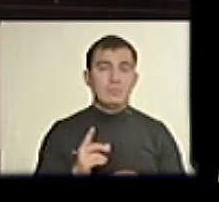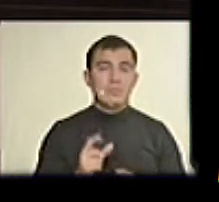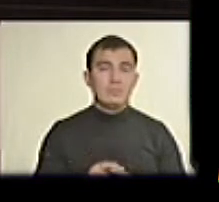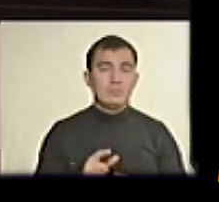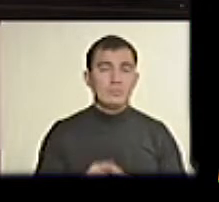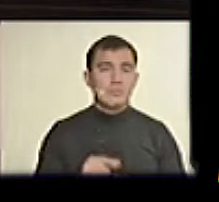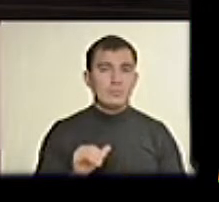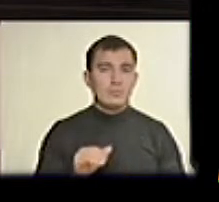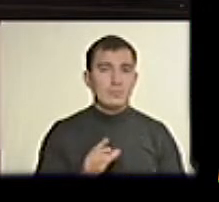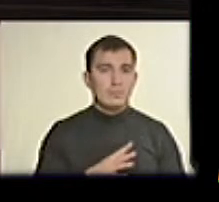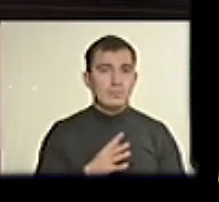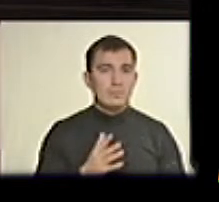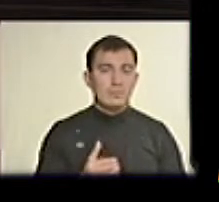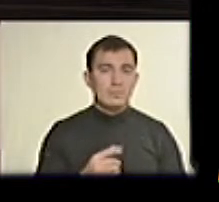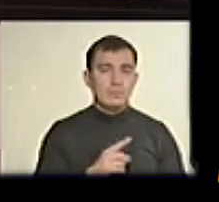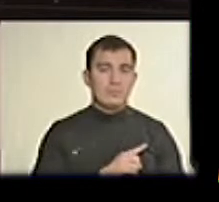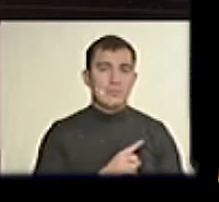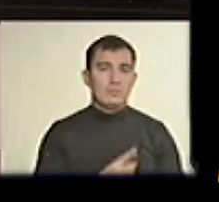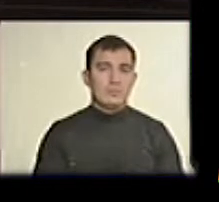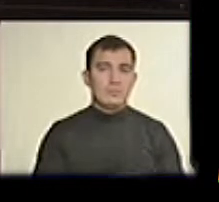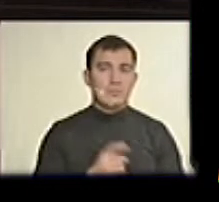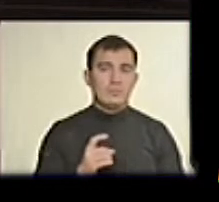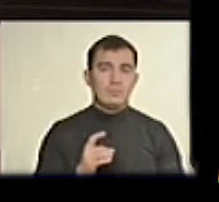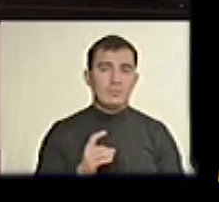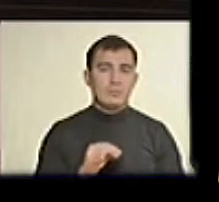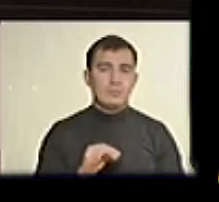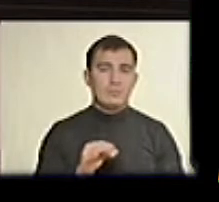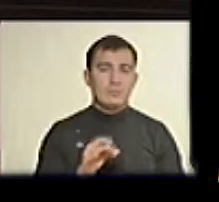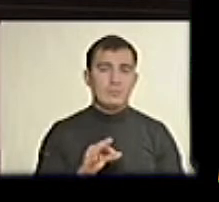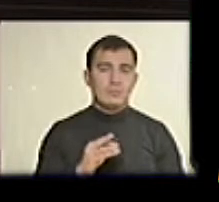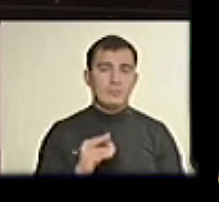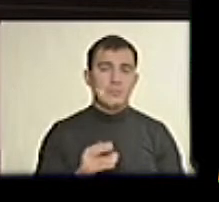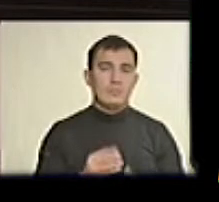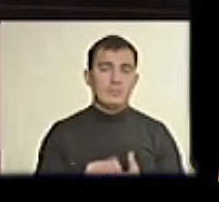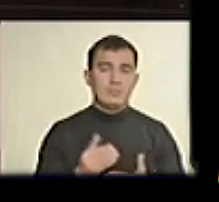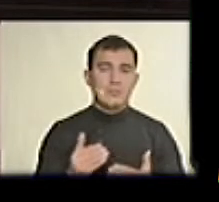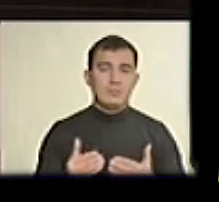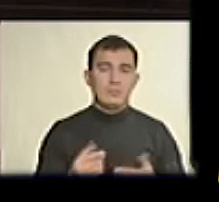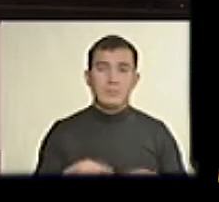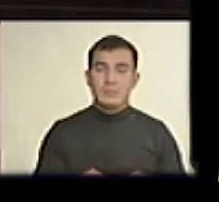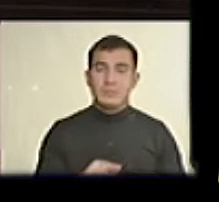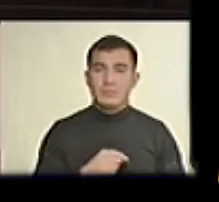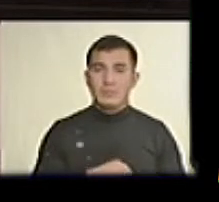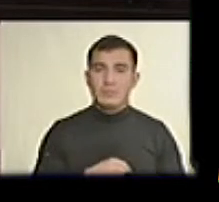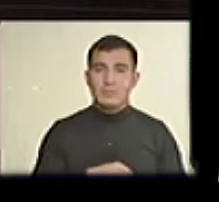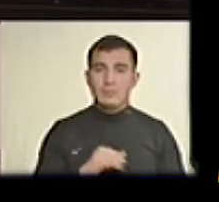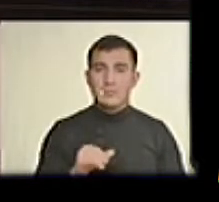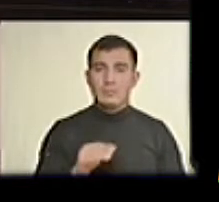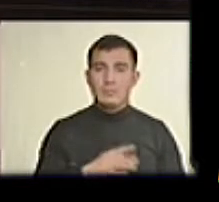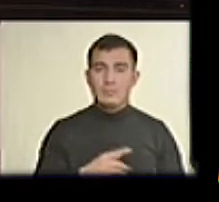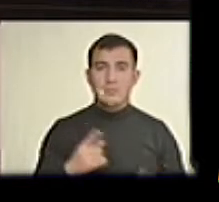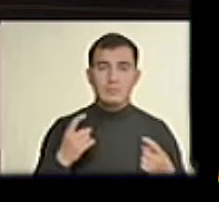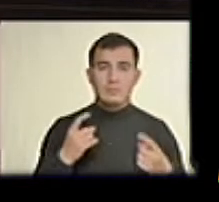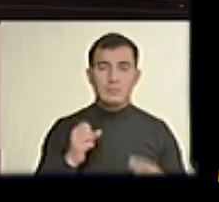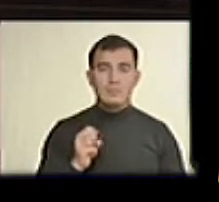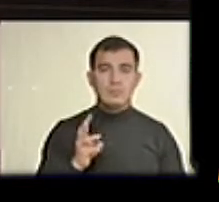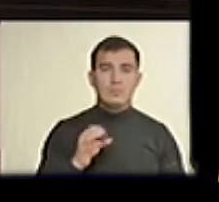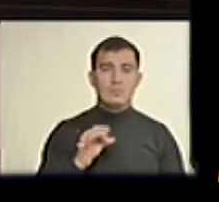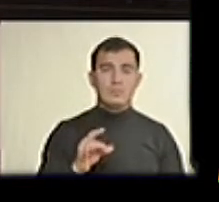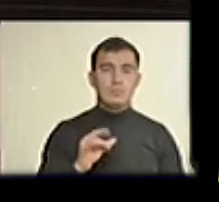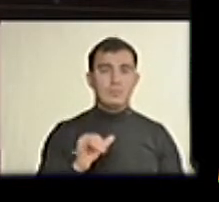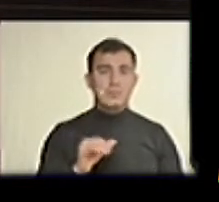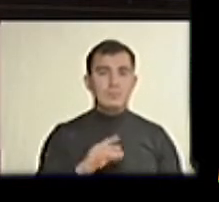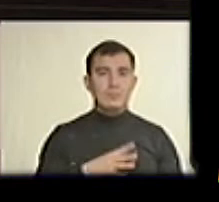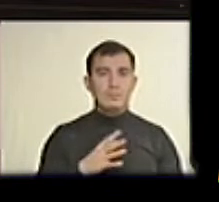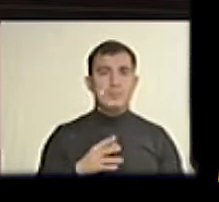aziz o'quvchilar? Kuch xirojda derdi arablar. Xuddi shunday holat Buxoro amirligida ham sodir bo'libdi.